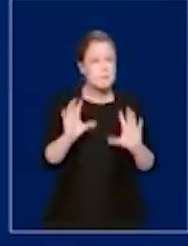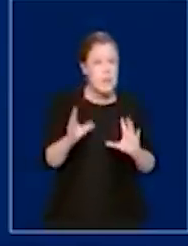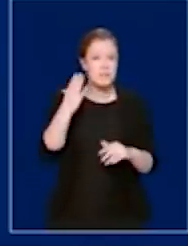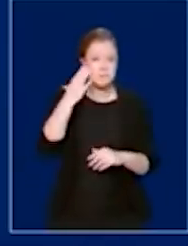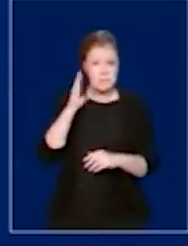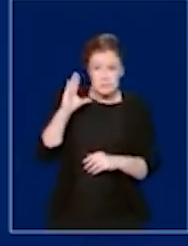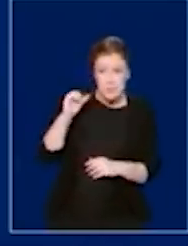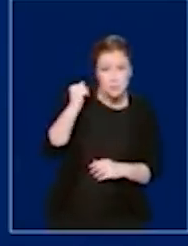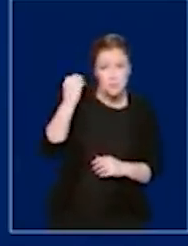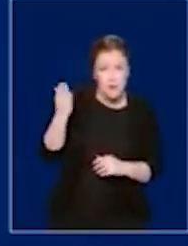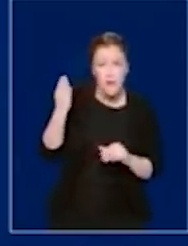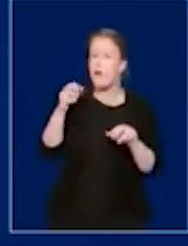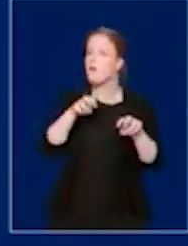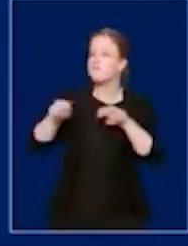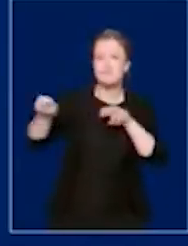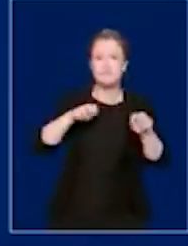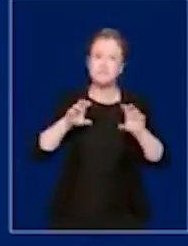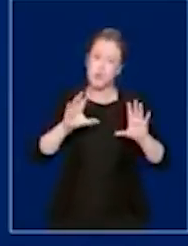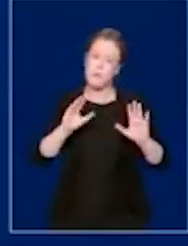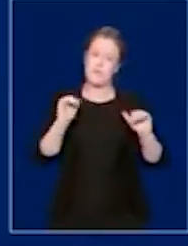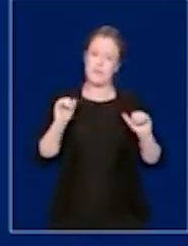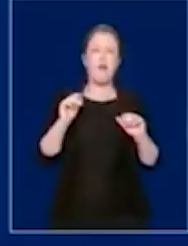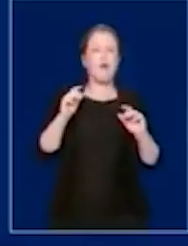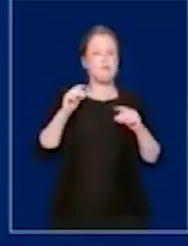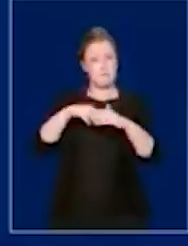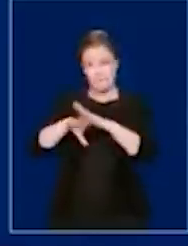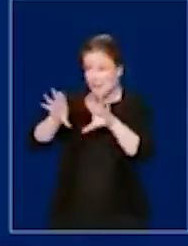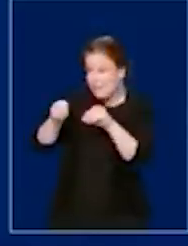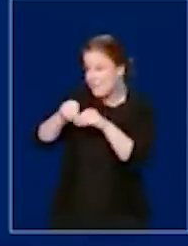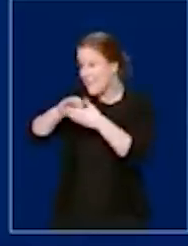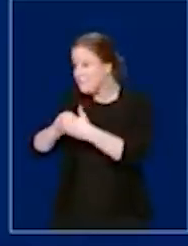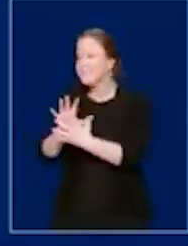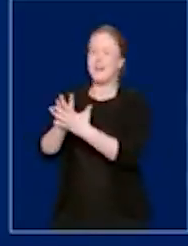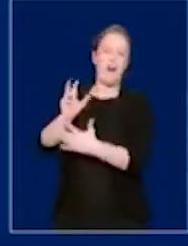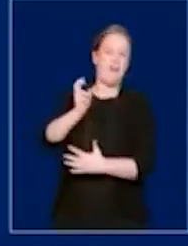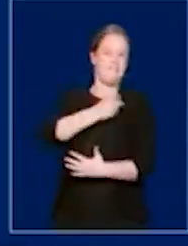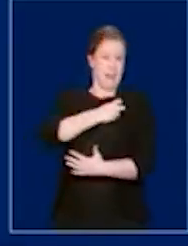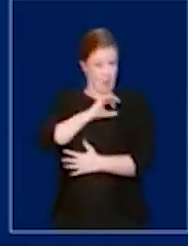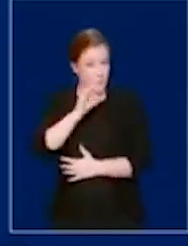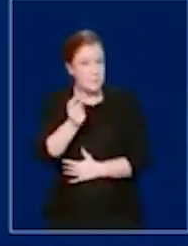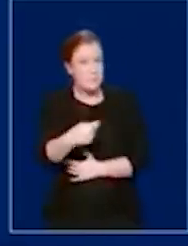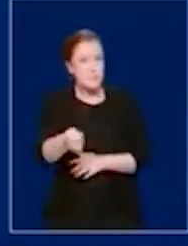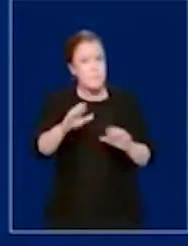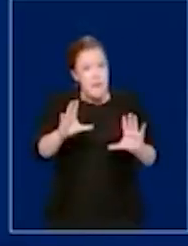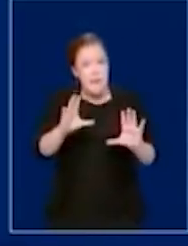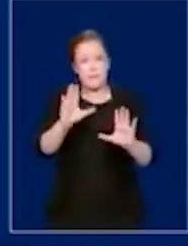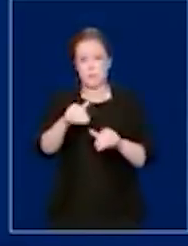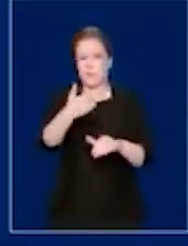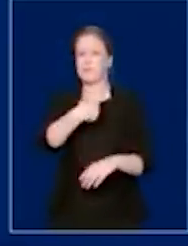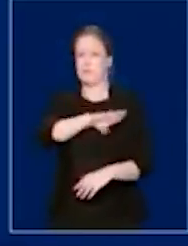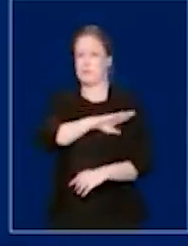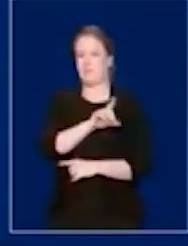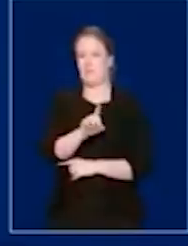souffler et se retrouver oui mais j'en appelle à votre sens des responsabilités il ne s'agira pas à coup